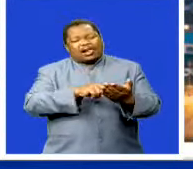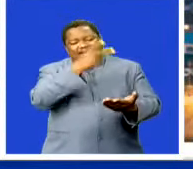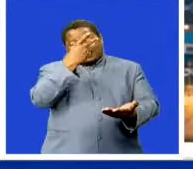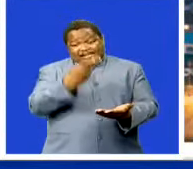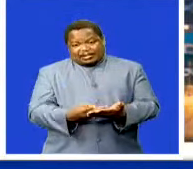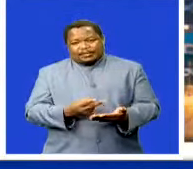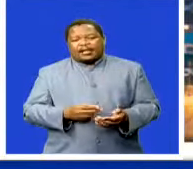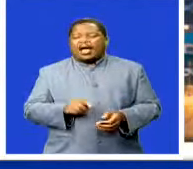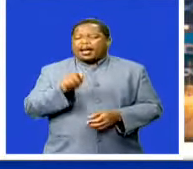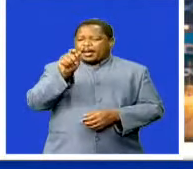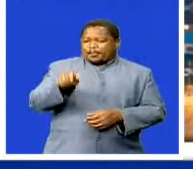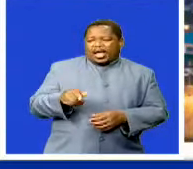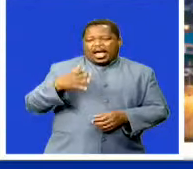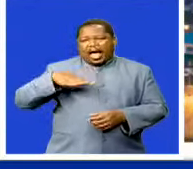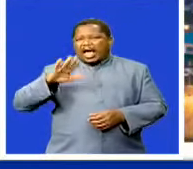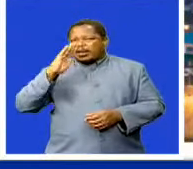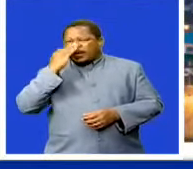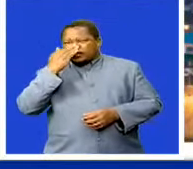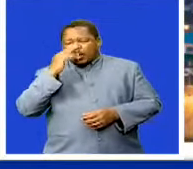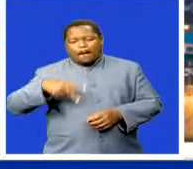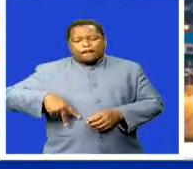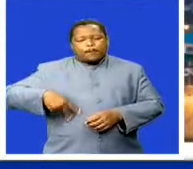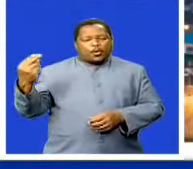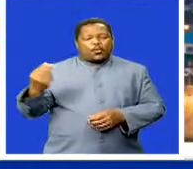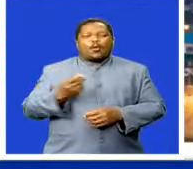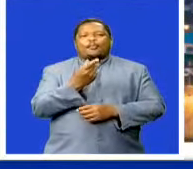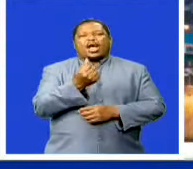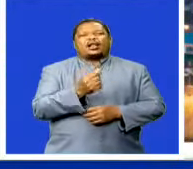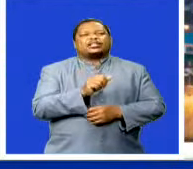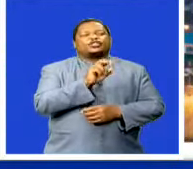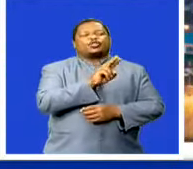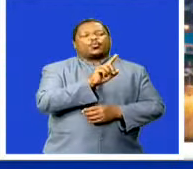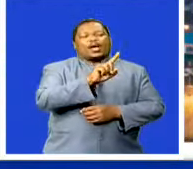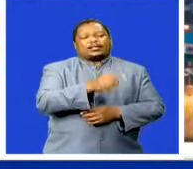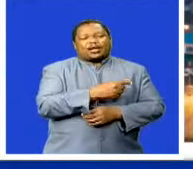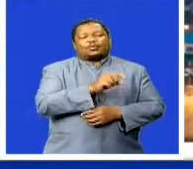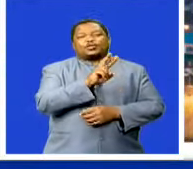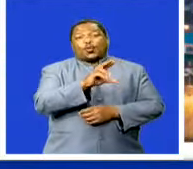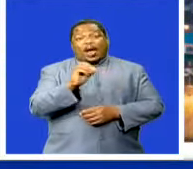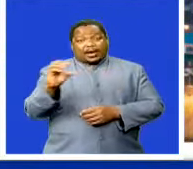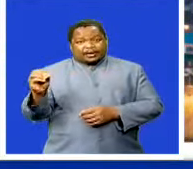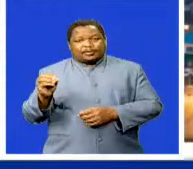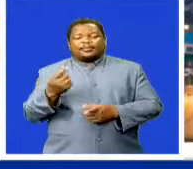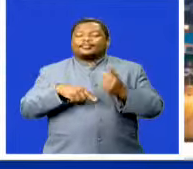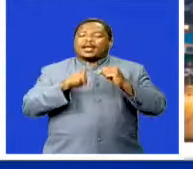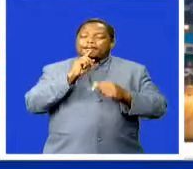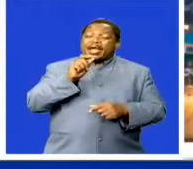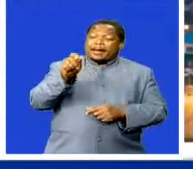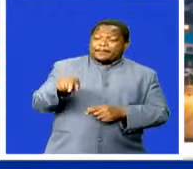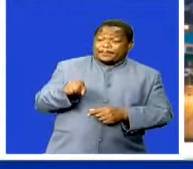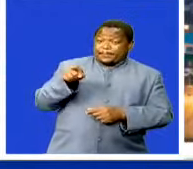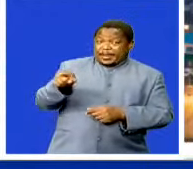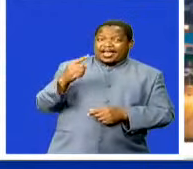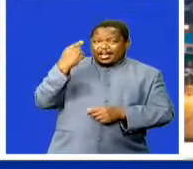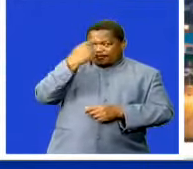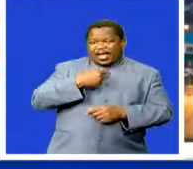uyayiphika kungumanje kanike namaphoyisa uthi akayisebenzi ngalokuphelele lendzaba njengoba sewufeka uyilandzelela solo